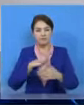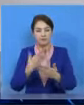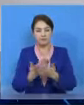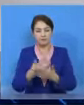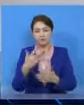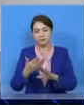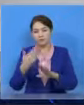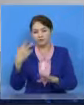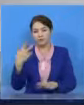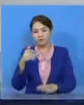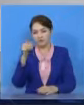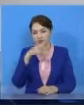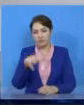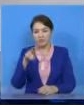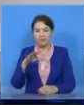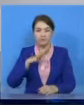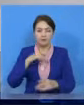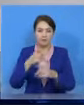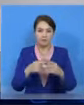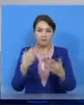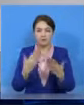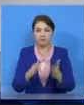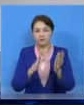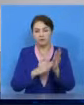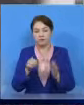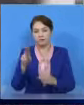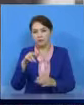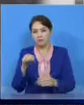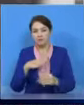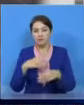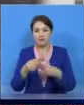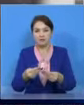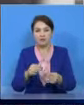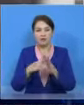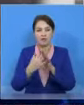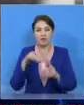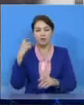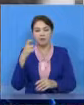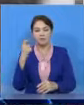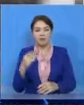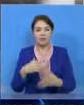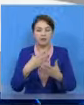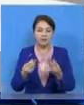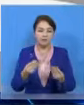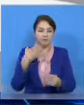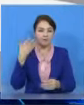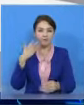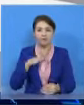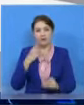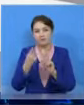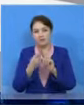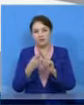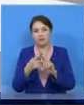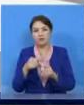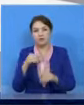3 миллиард теңге бөлінсе, биыл 9 миллиард теңге қаражат бөлініп жатыр. Былтыр ауыл кәсіпкерлері үшін несие алу тетігі жеңілдеді. Біріншіден